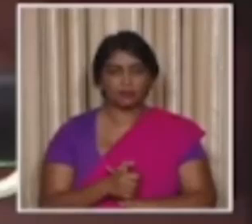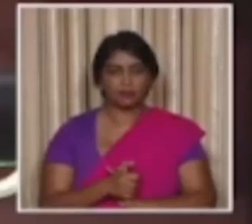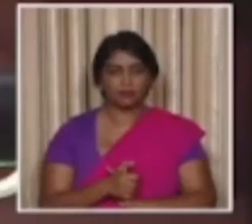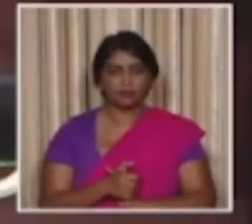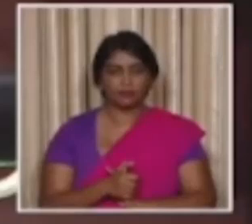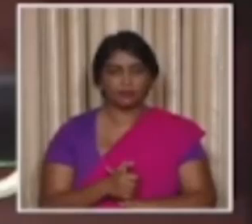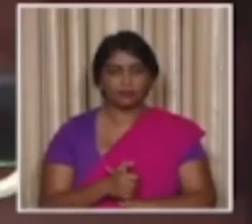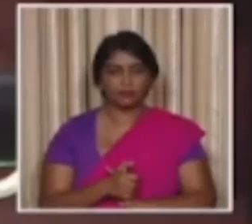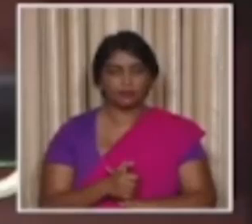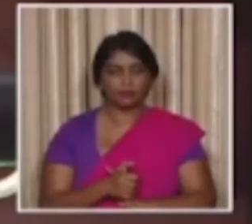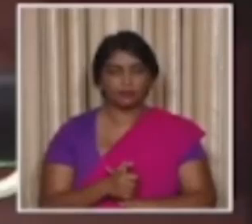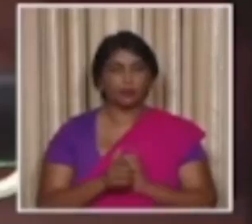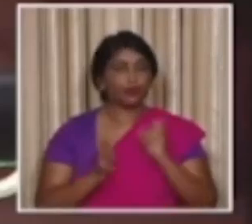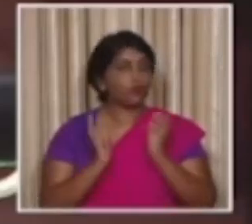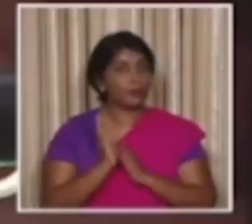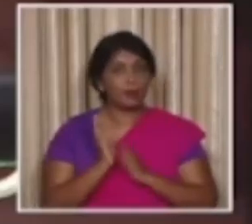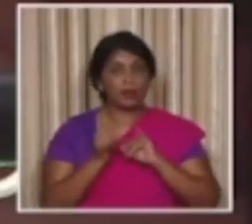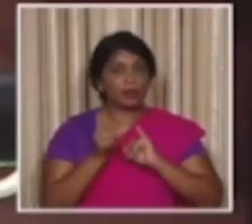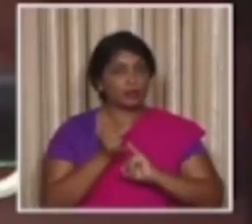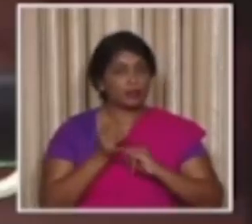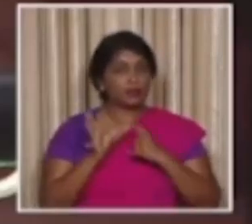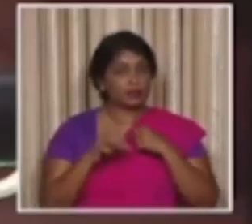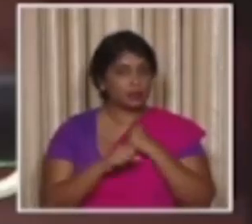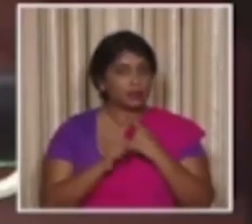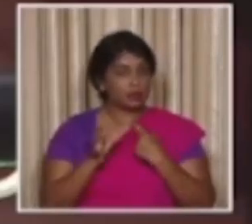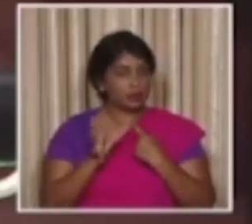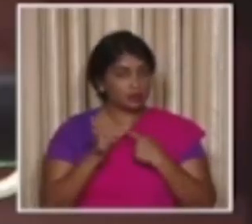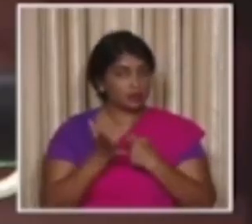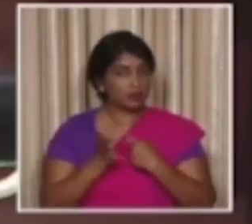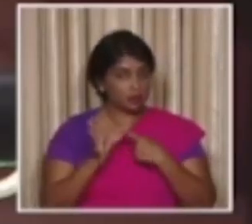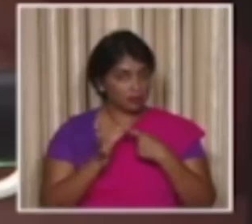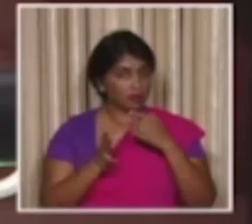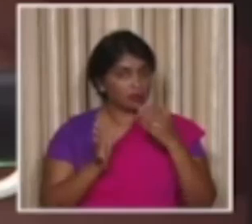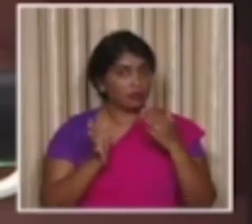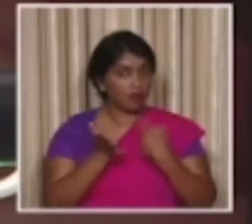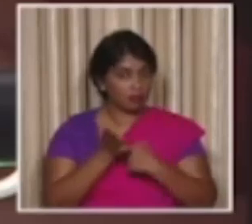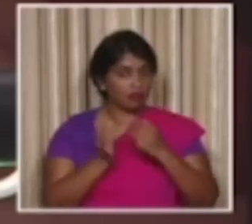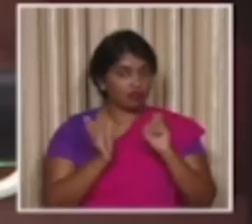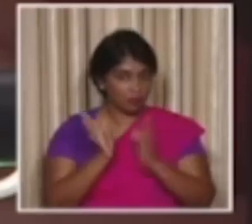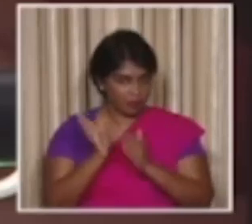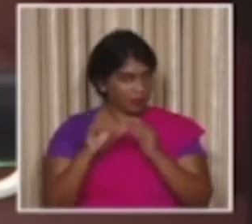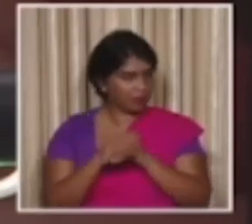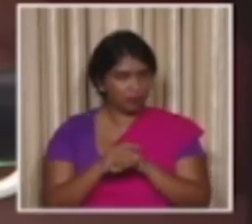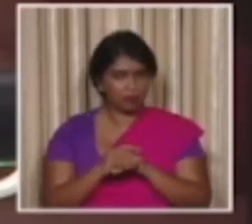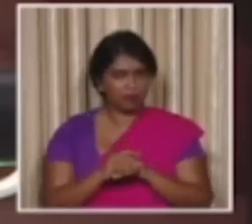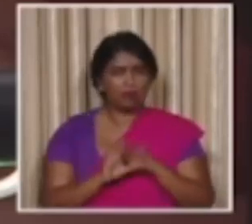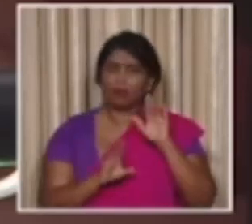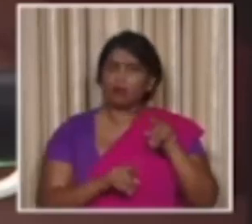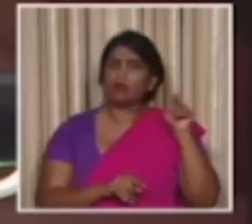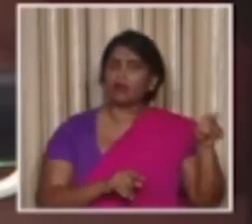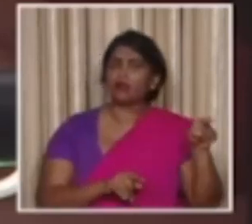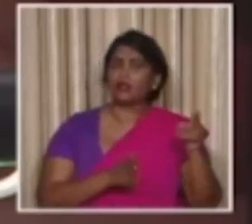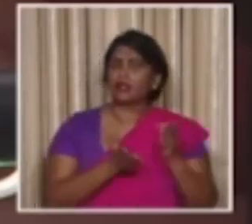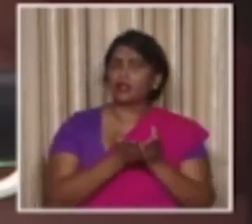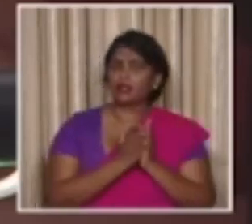රයිට්. සම කමිටු සමාජිකයකට සාගල රත්නායක කටයුතු කරනවද කරු එතුමා? සාගල් රත්නායක කමිටු සමාජිකයෙක් නෙවෙයි. නමුත් ඔහු සහ